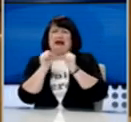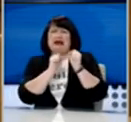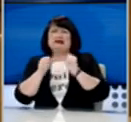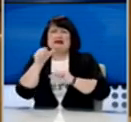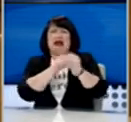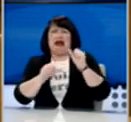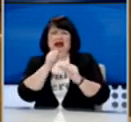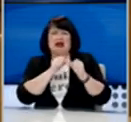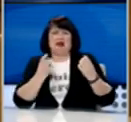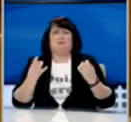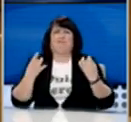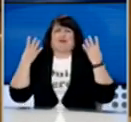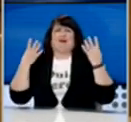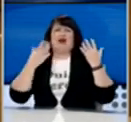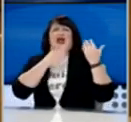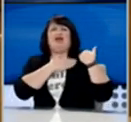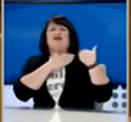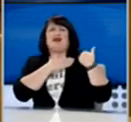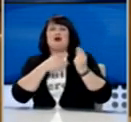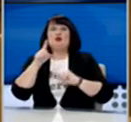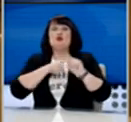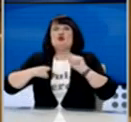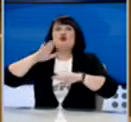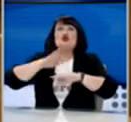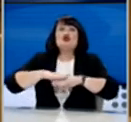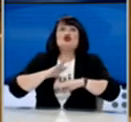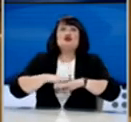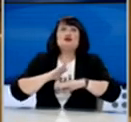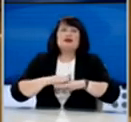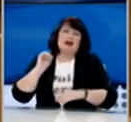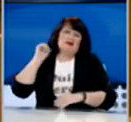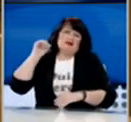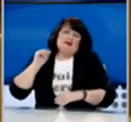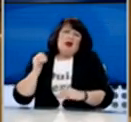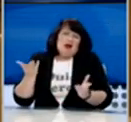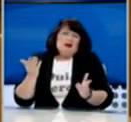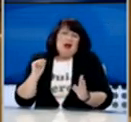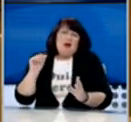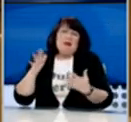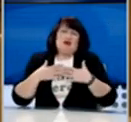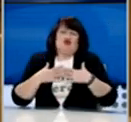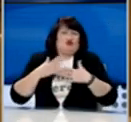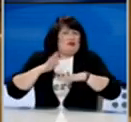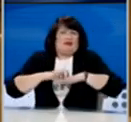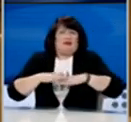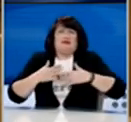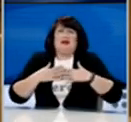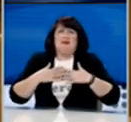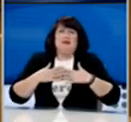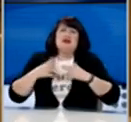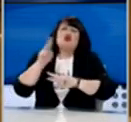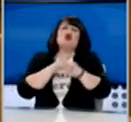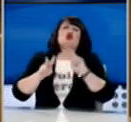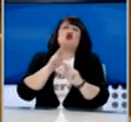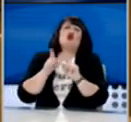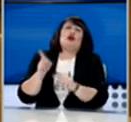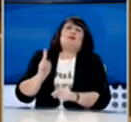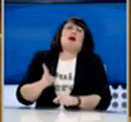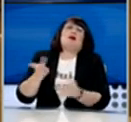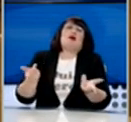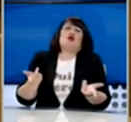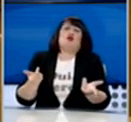δικές ς ευθύνες και να ρίξει το φταίξιμο σε έναν εξωγενή παράγοντα που λειτουργεί για αυτήν από